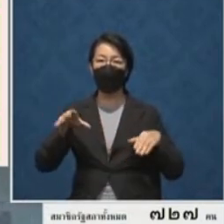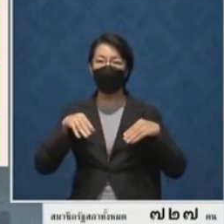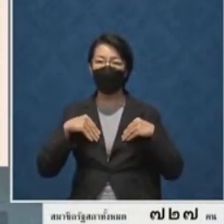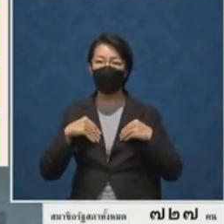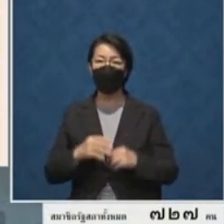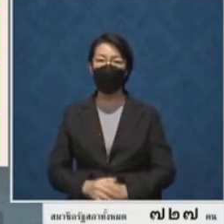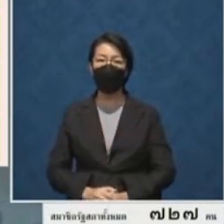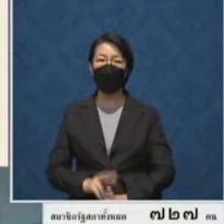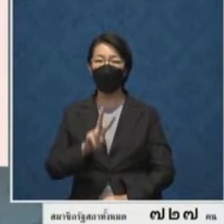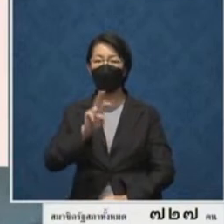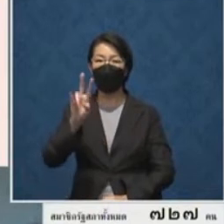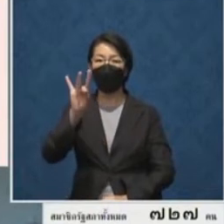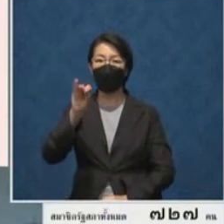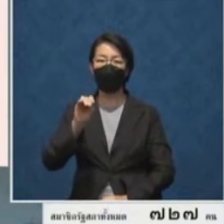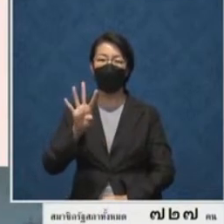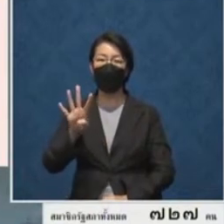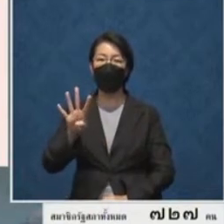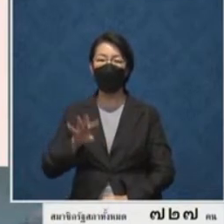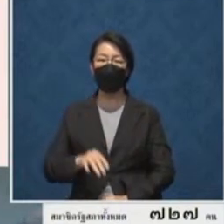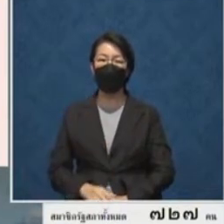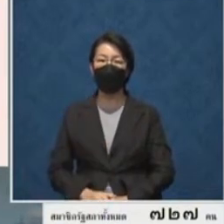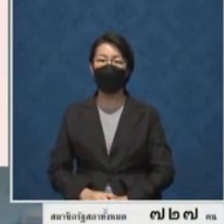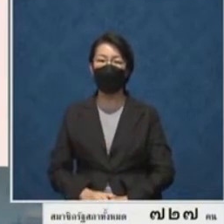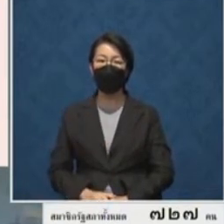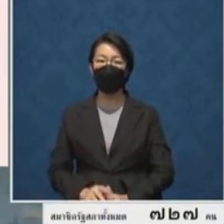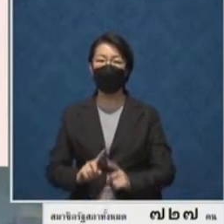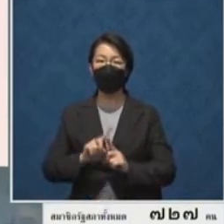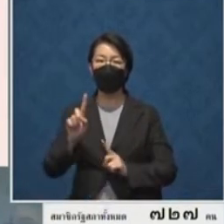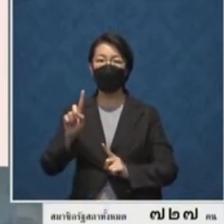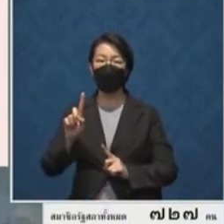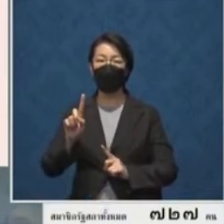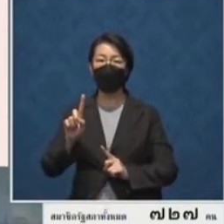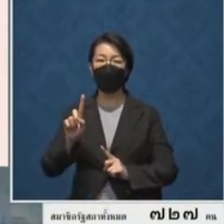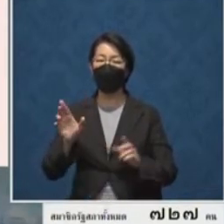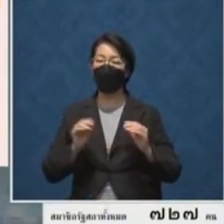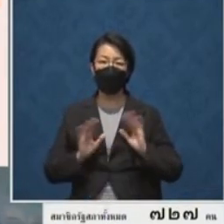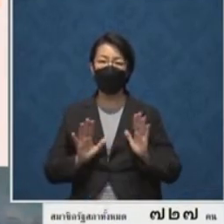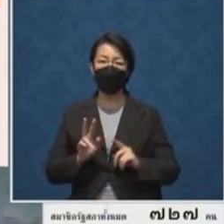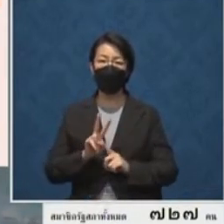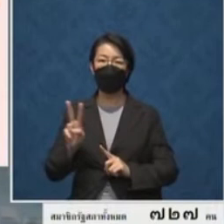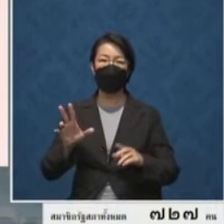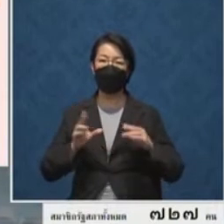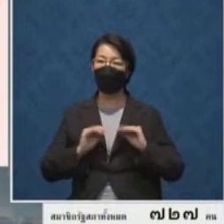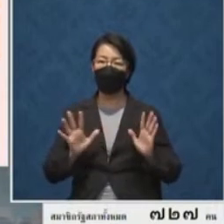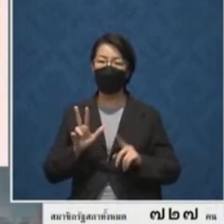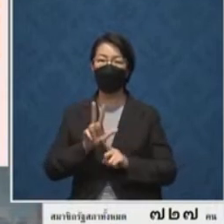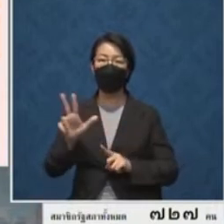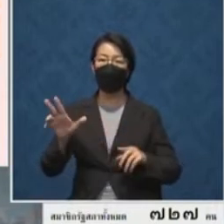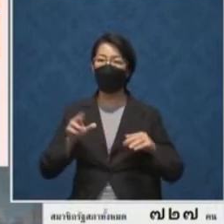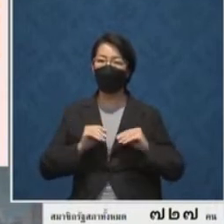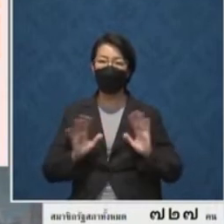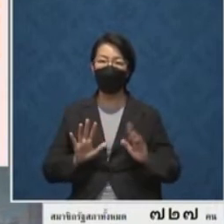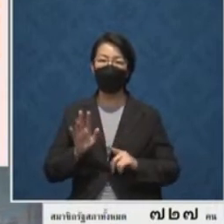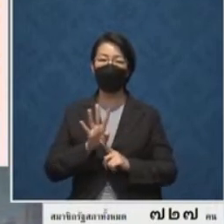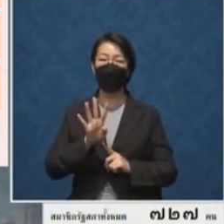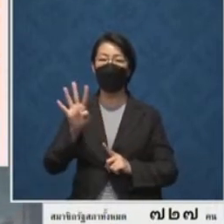นัดดาดิษฐกุล 1ไม่รับหลักการ2ไม่รับหลักการ3ไม่รับหลักการ4ไม่รับหลัก